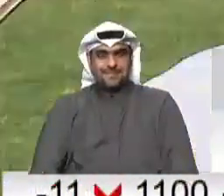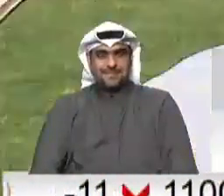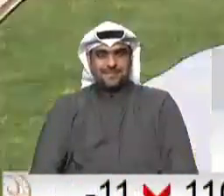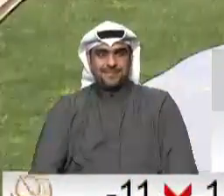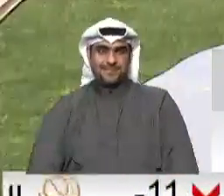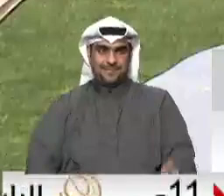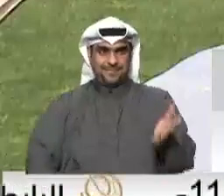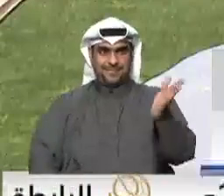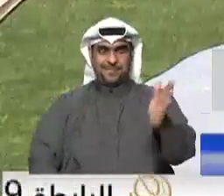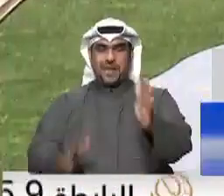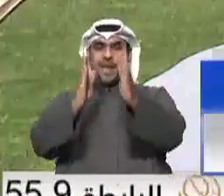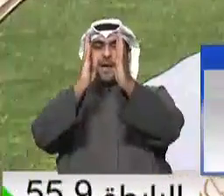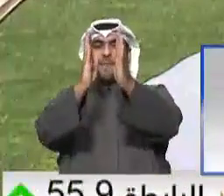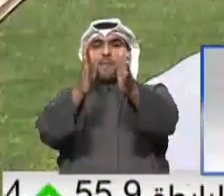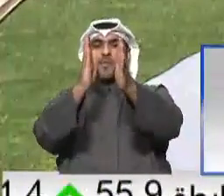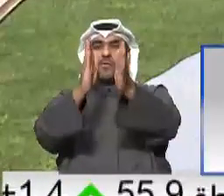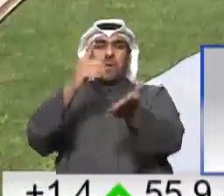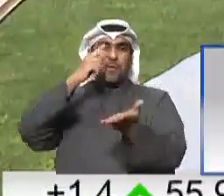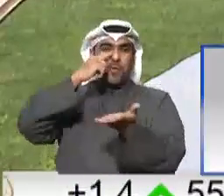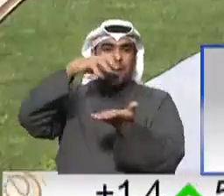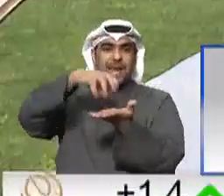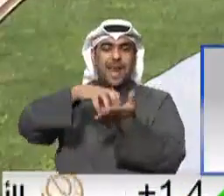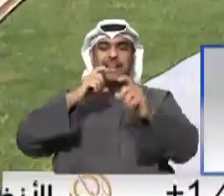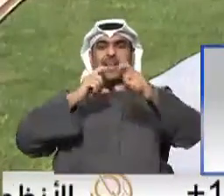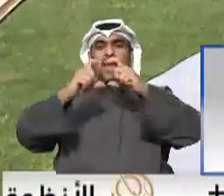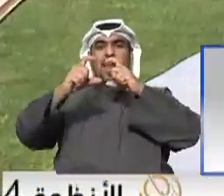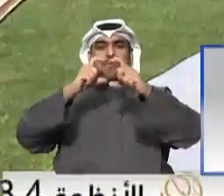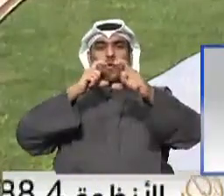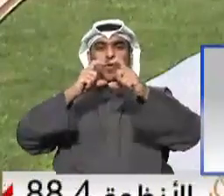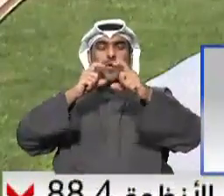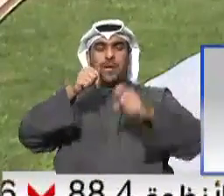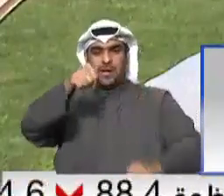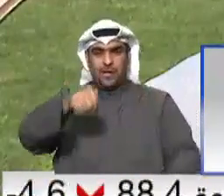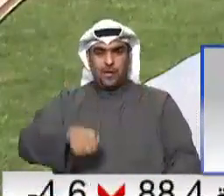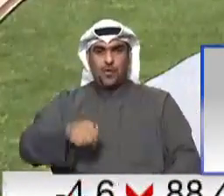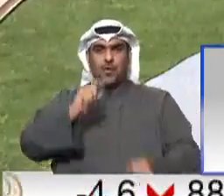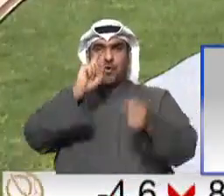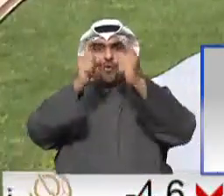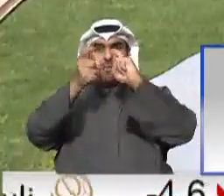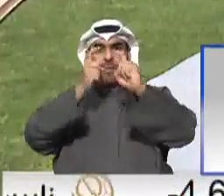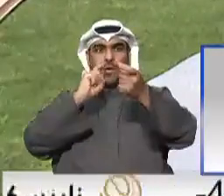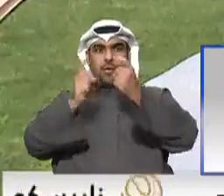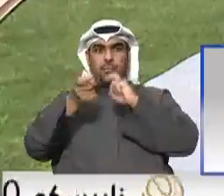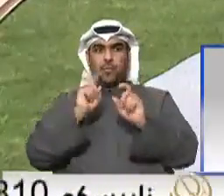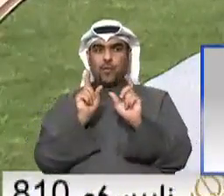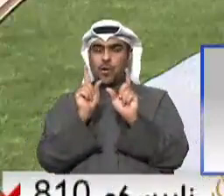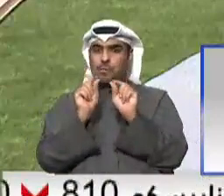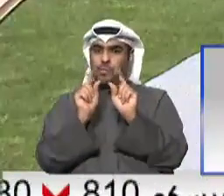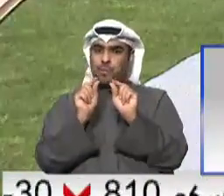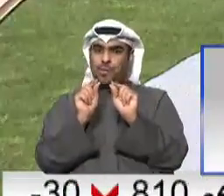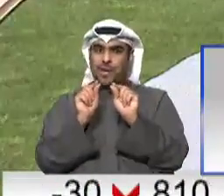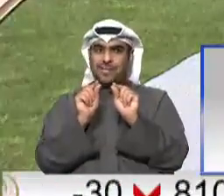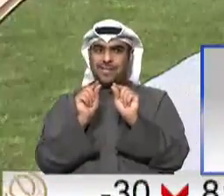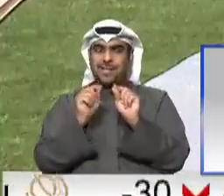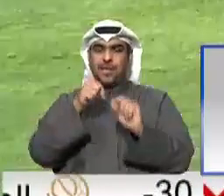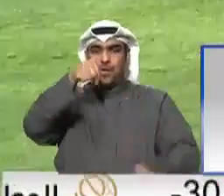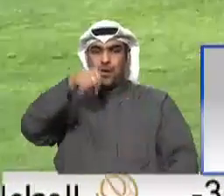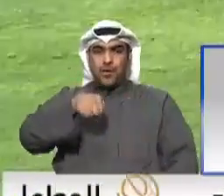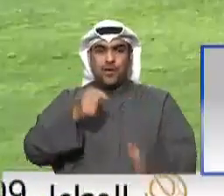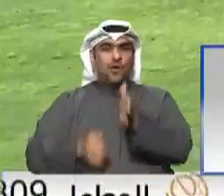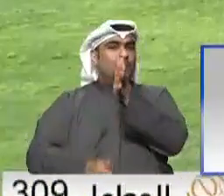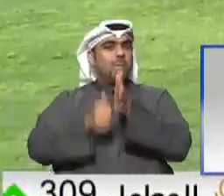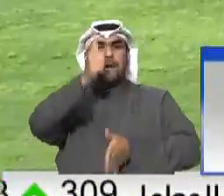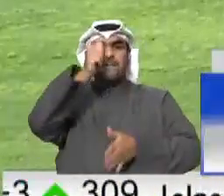احب اهني نادي مصاب الكويت على نجاح هذه البطوله واليوم اختتمت صراحه بفوز بنك التجاري